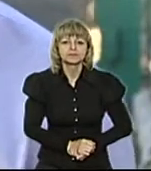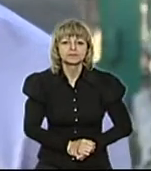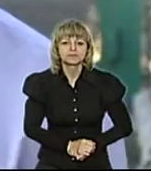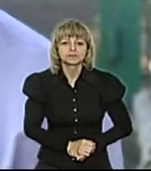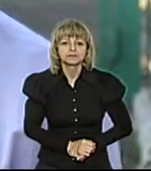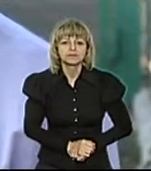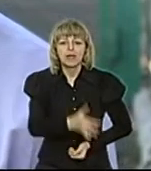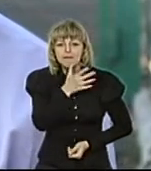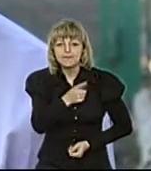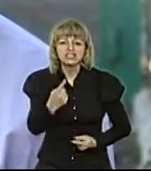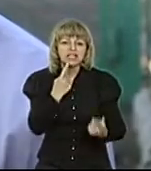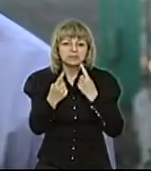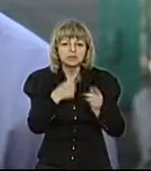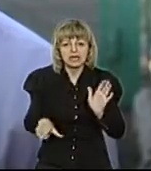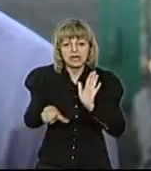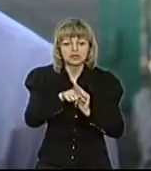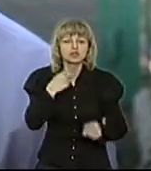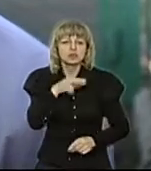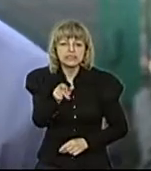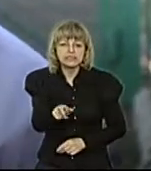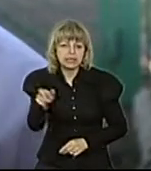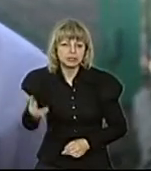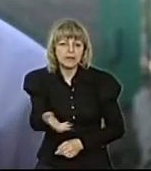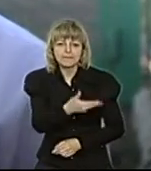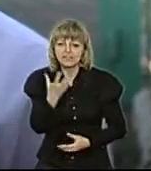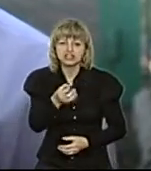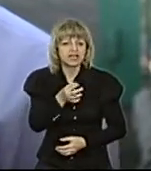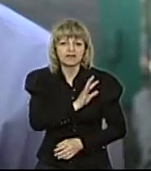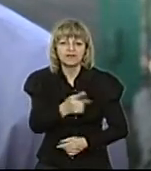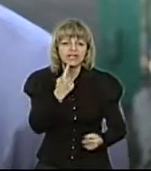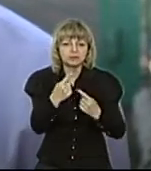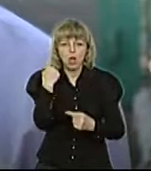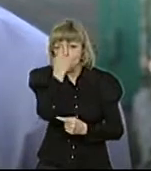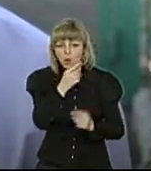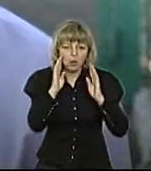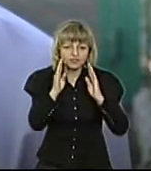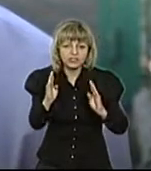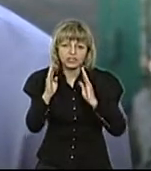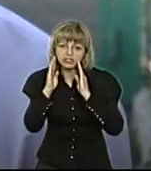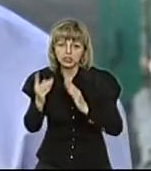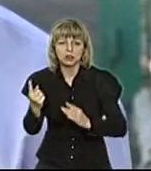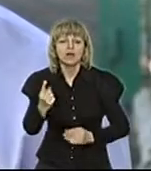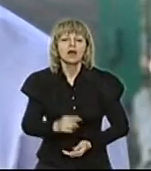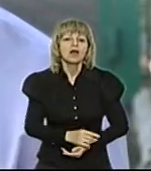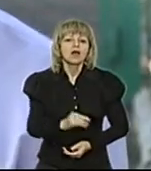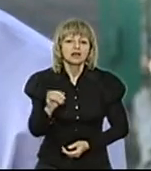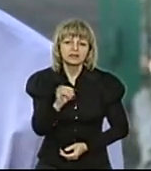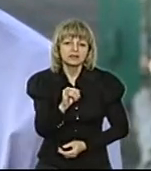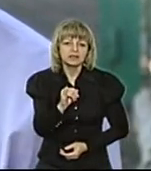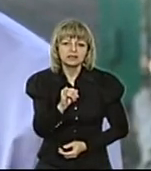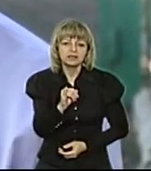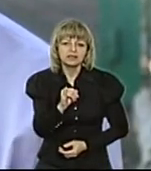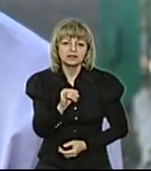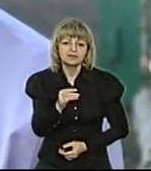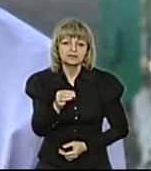час спілкування із засудженими ми ще не спілкувалися конфіденційно, тобто один на один. Засуджені більше